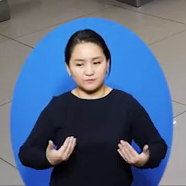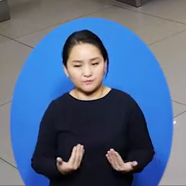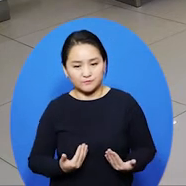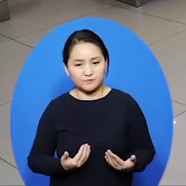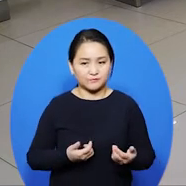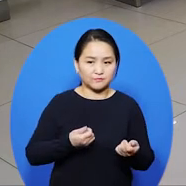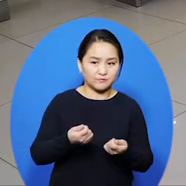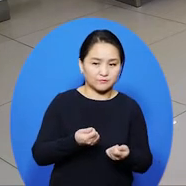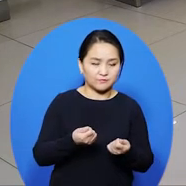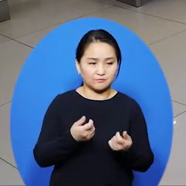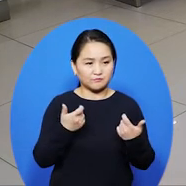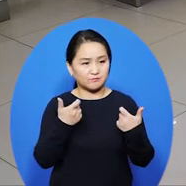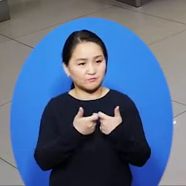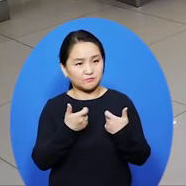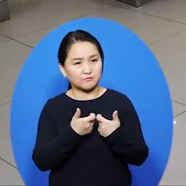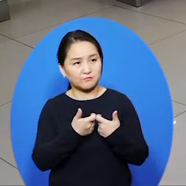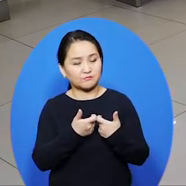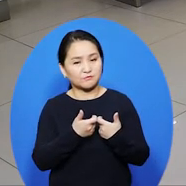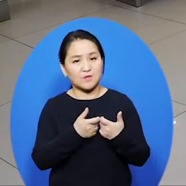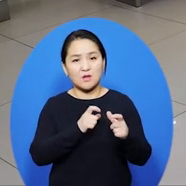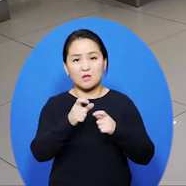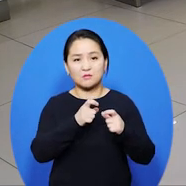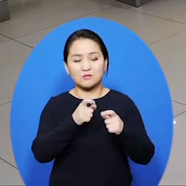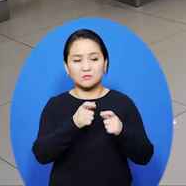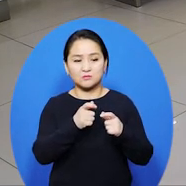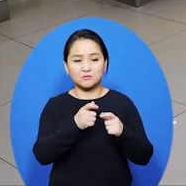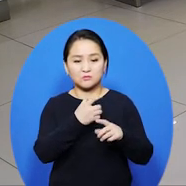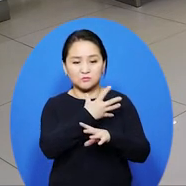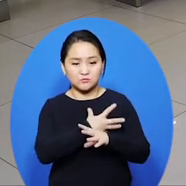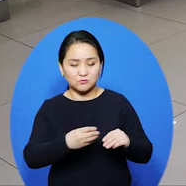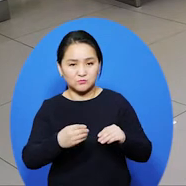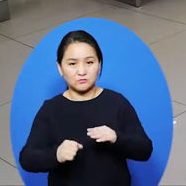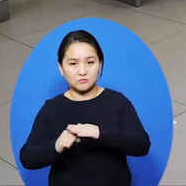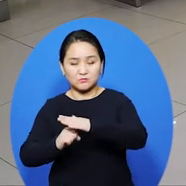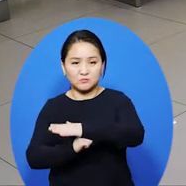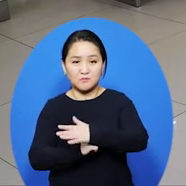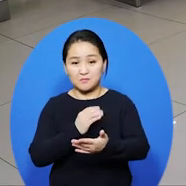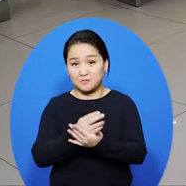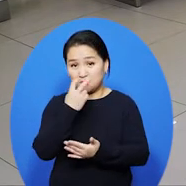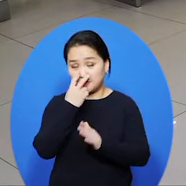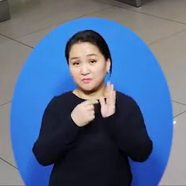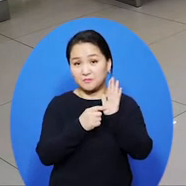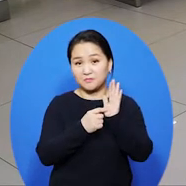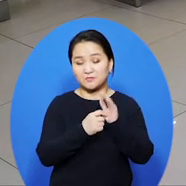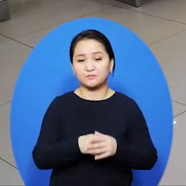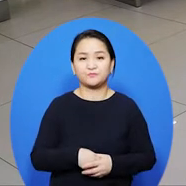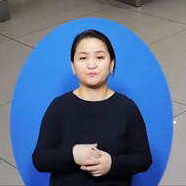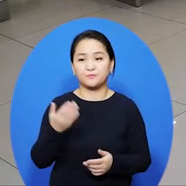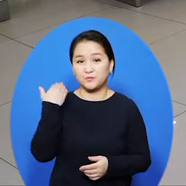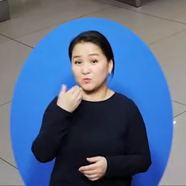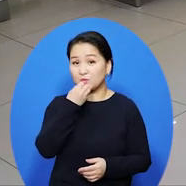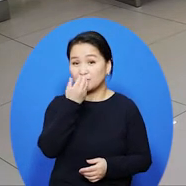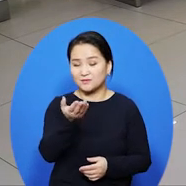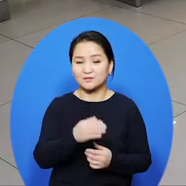ажил амьдралын нэг тийм цохилтлог бүрэлдсэн байна л. Эдийн засгийн үзүүлэлт, эдийн засгийн нөлөө хөшүүргүүд нь байна гэдгийг л харуулдаг шүү дээ. Тэгэхээр нөгөө